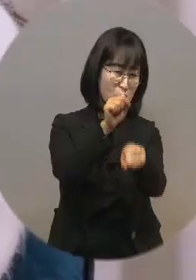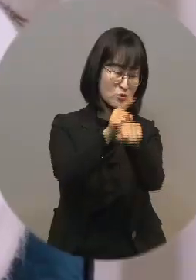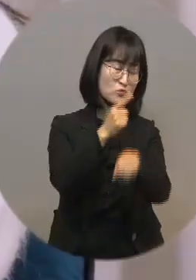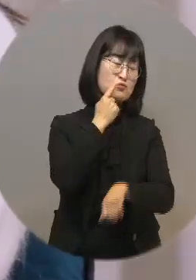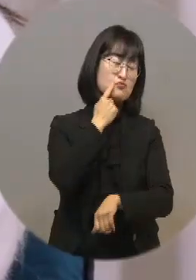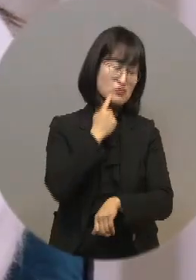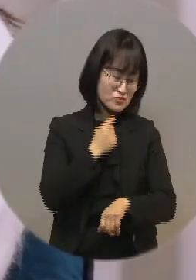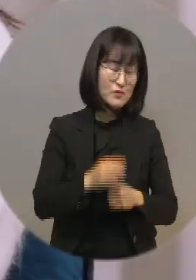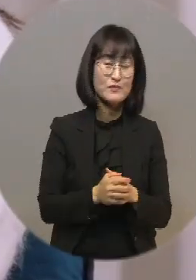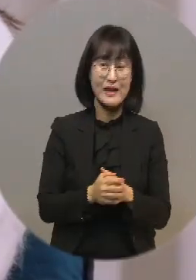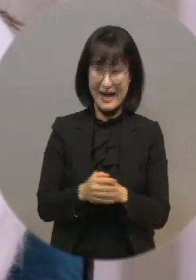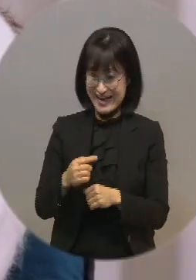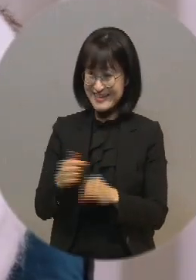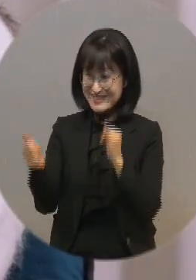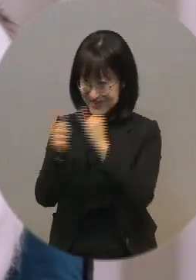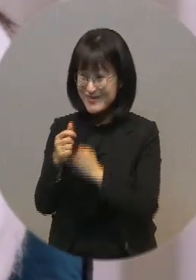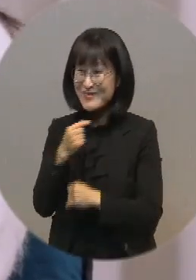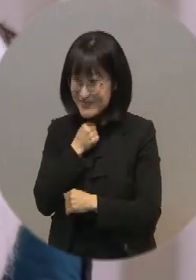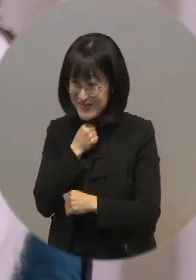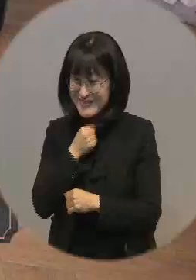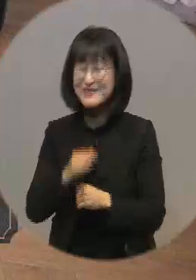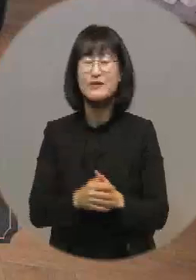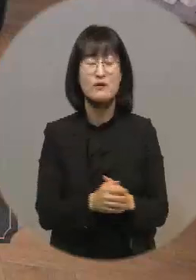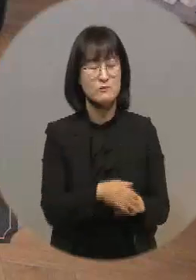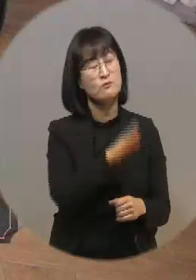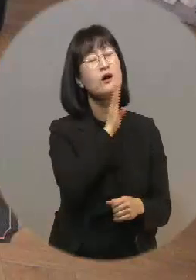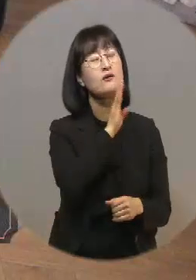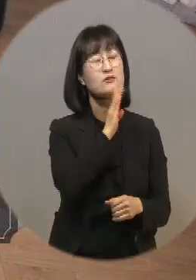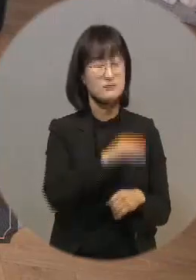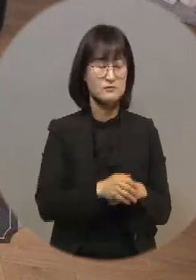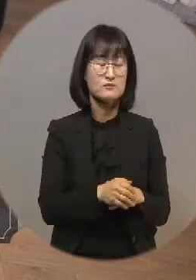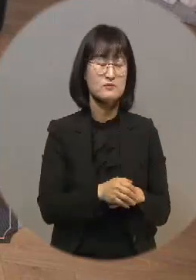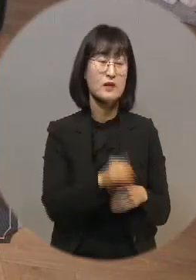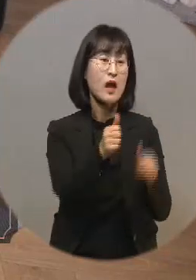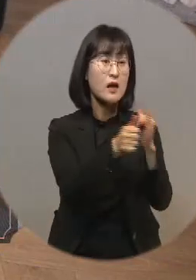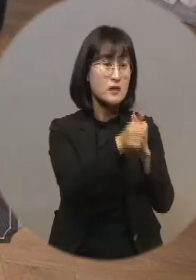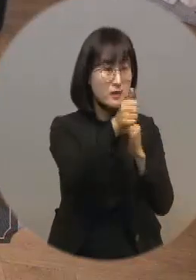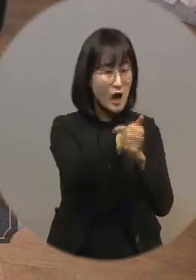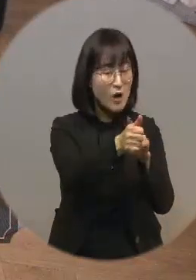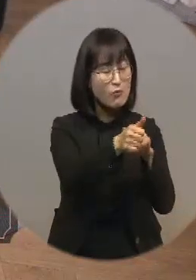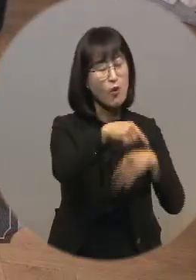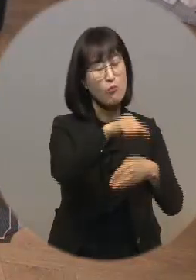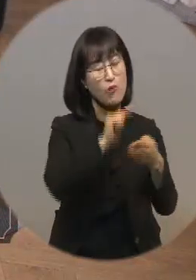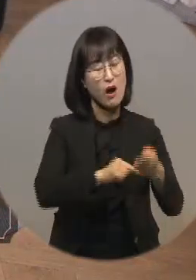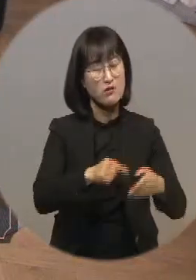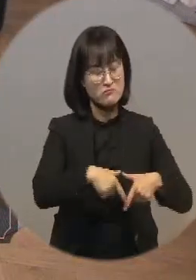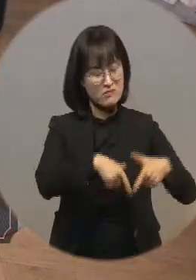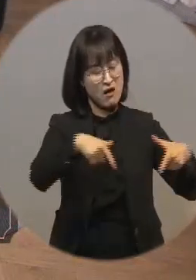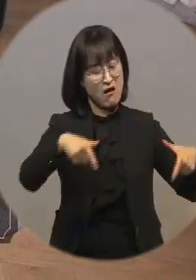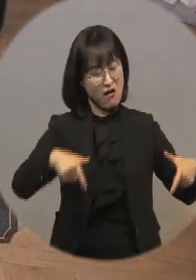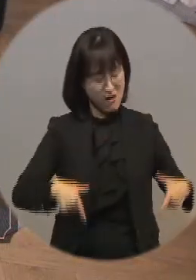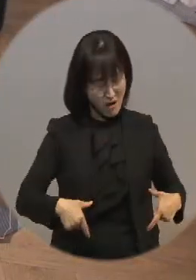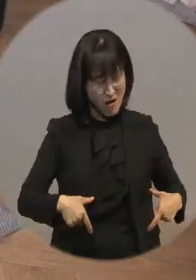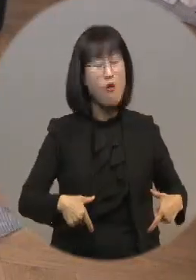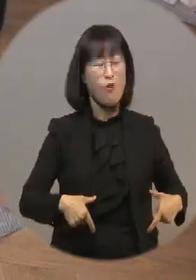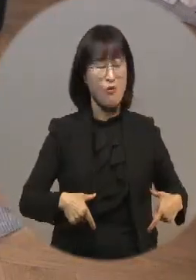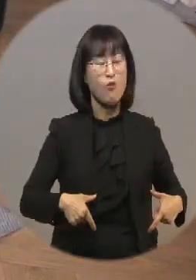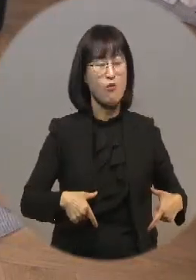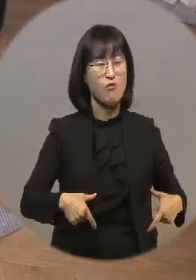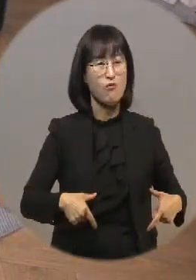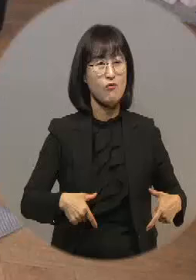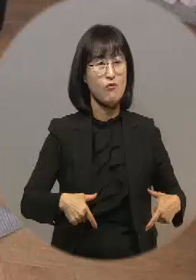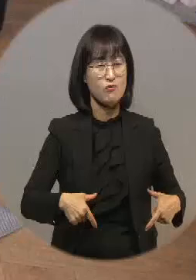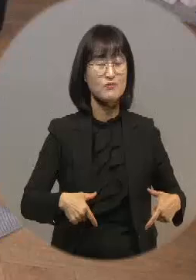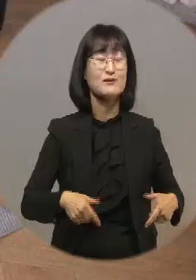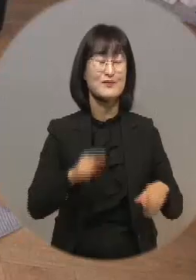사람 내 남자로 만들어야겠어. 네, 이렇게 그래서 그 넓은 그런 이해와 모든 걸 받아줄 수 있는 그 어깨도